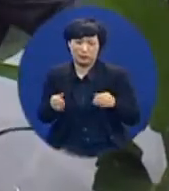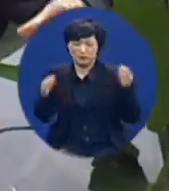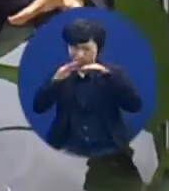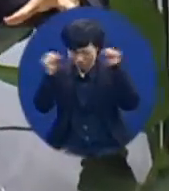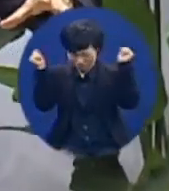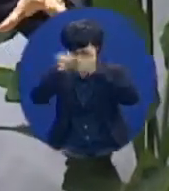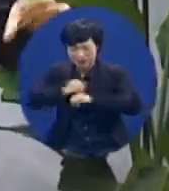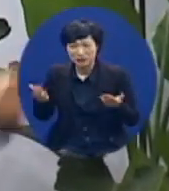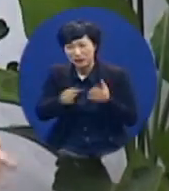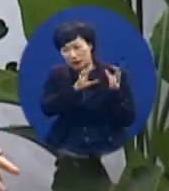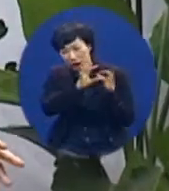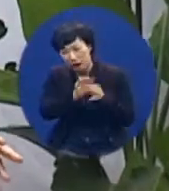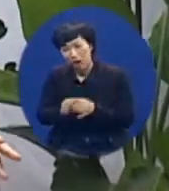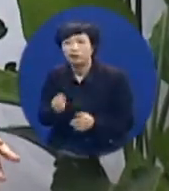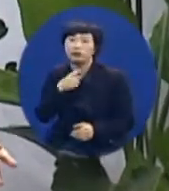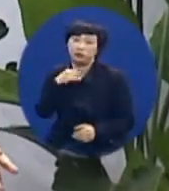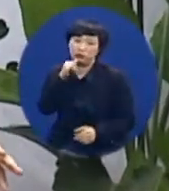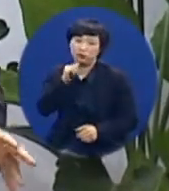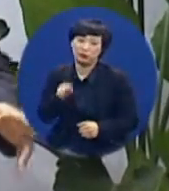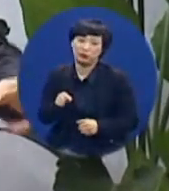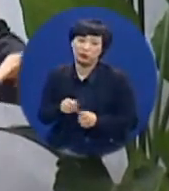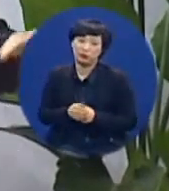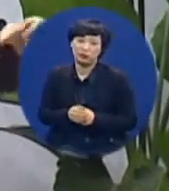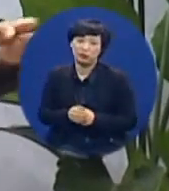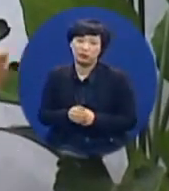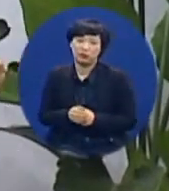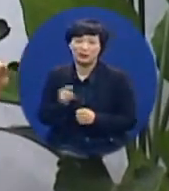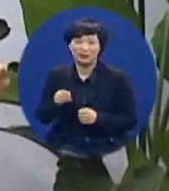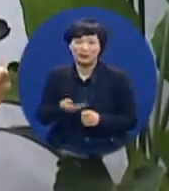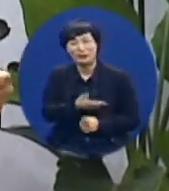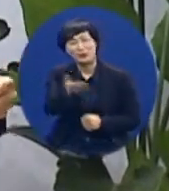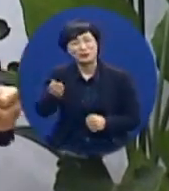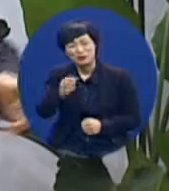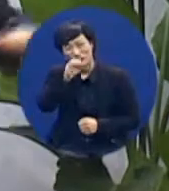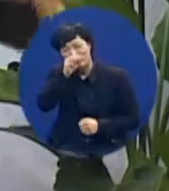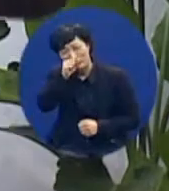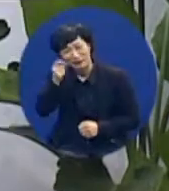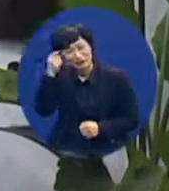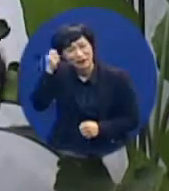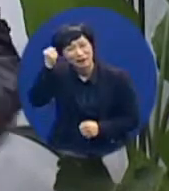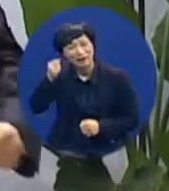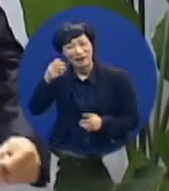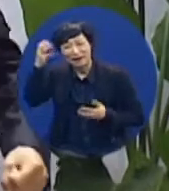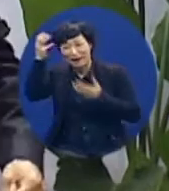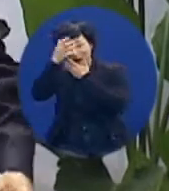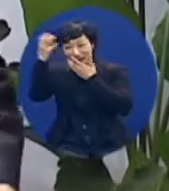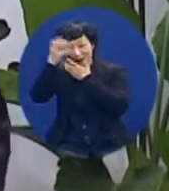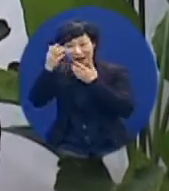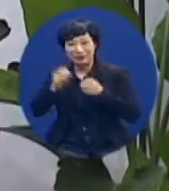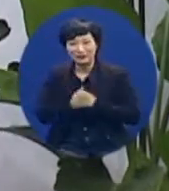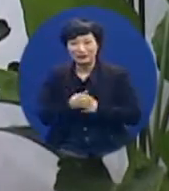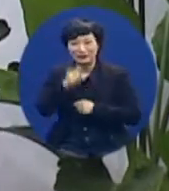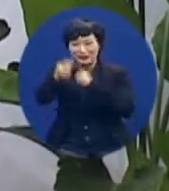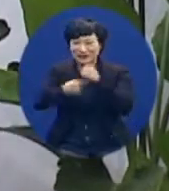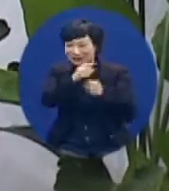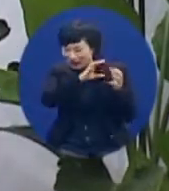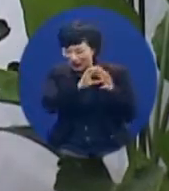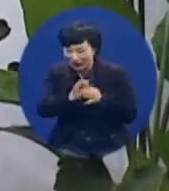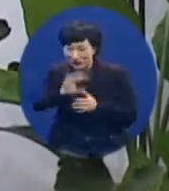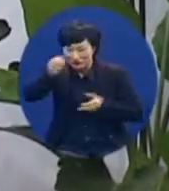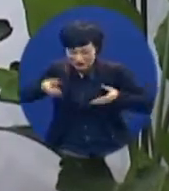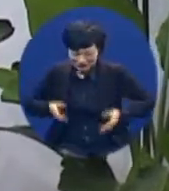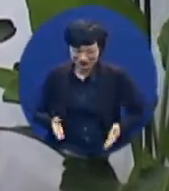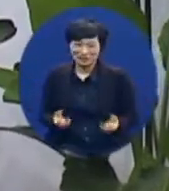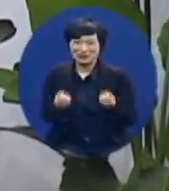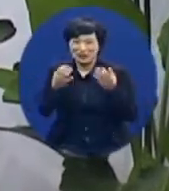things that are deadly and destructive to their body and soul. 미치도록 준 거야. 1년 내내 성탄이었으면 They wish 좋겠어. All